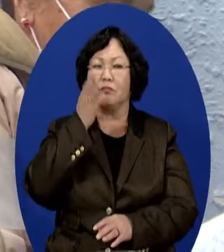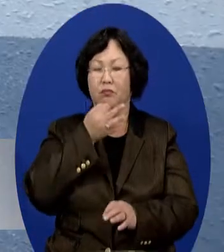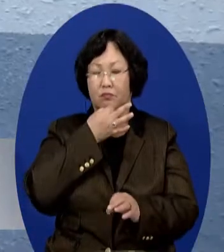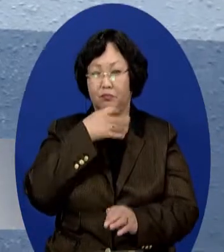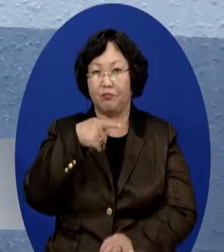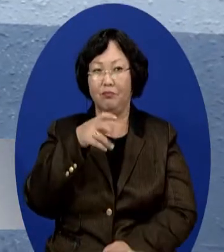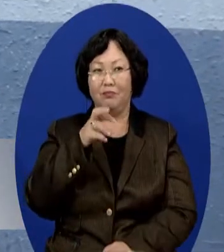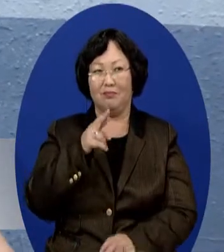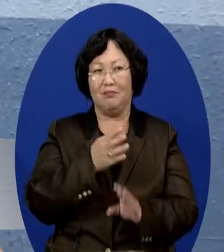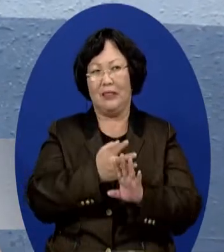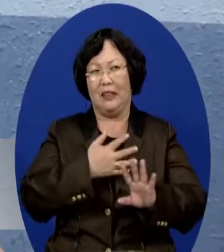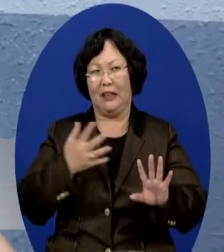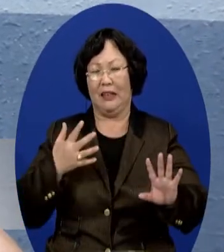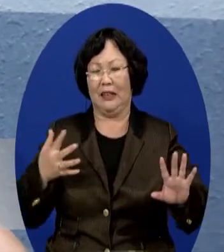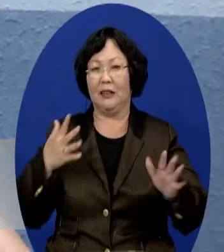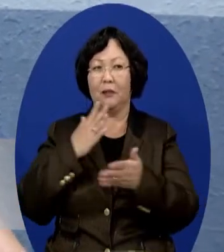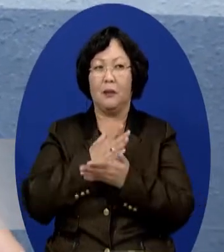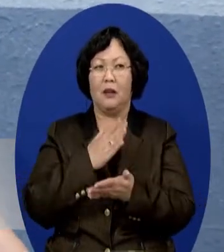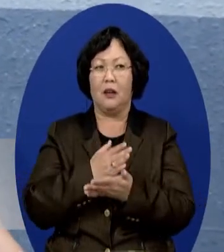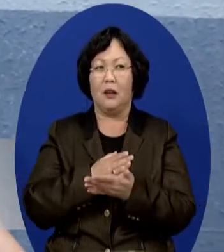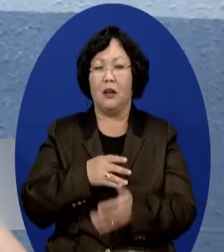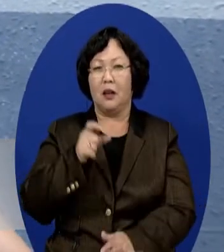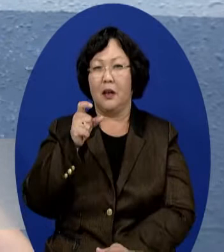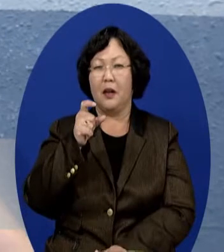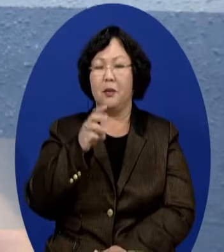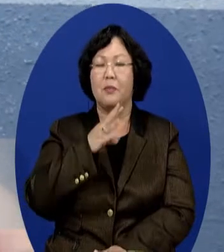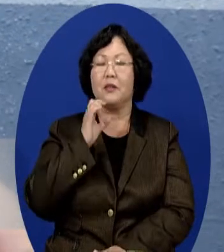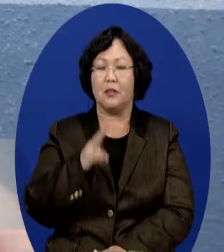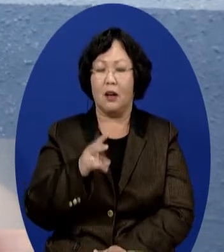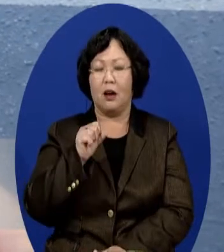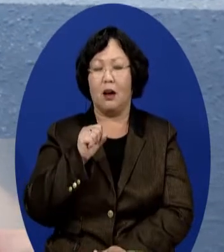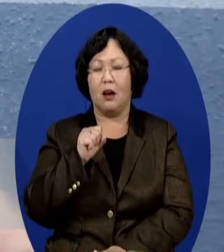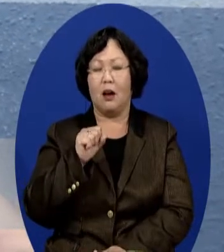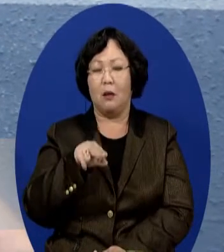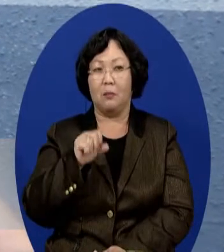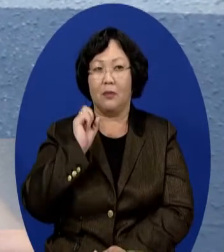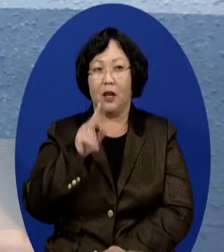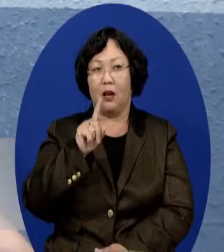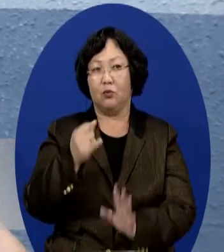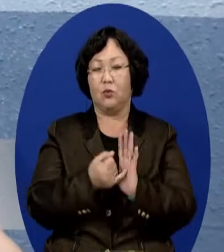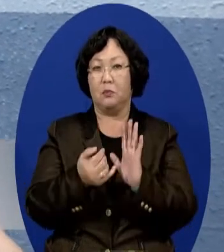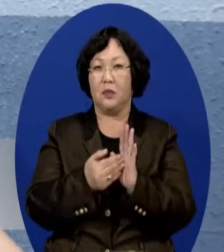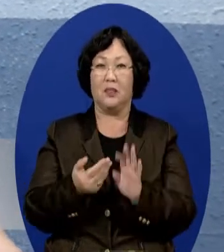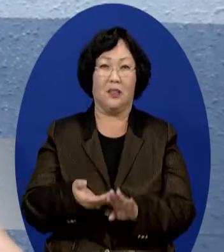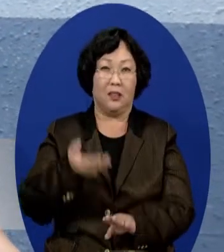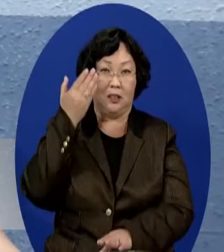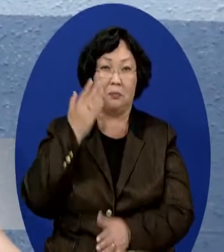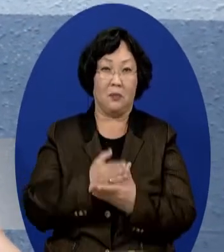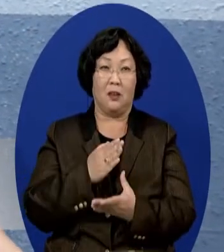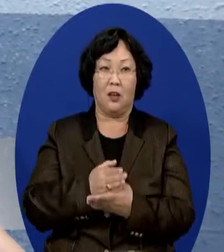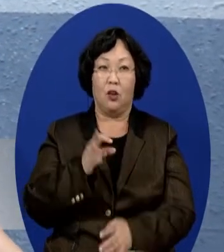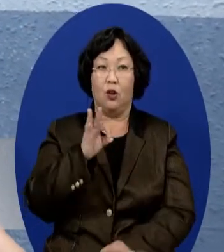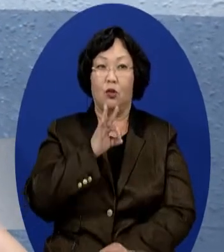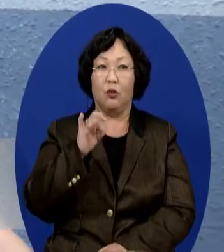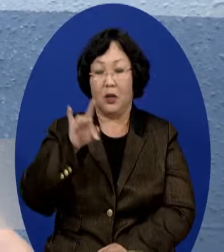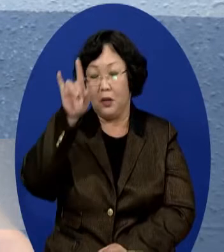очирлсан. Түргэвчлсэн тест чи одоо ингээд артикулдэр 16,700-аар ингээд зарж байна. Өрхтөр ингээд очихоор гаднаас ингээд түргэвчлсэн тест